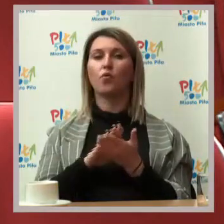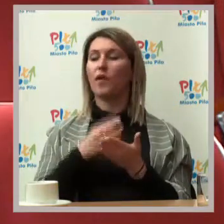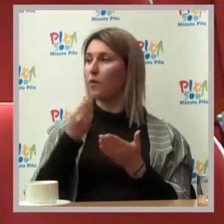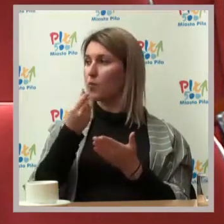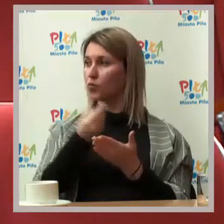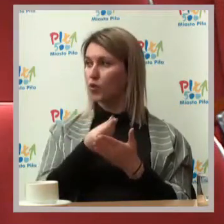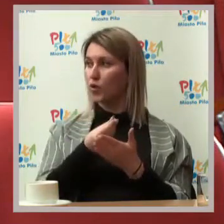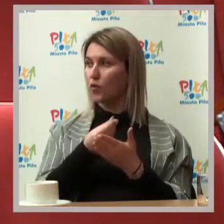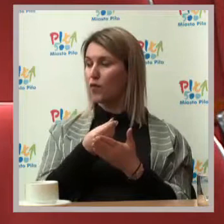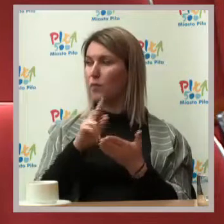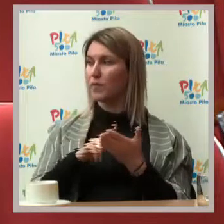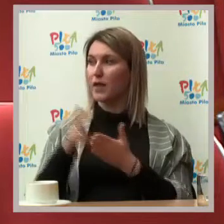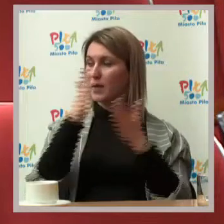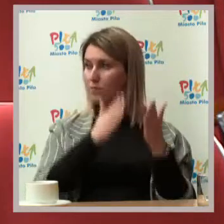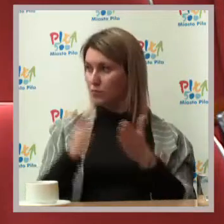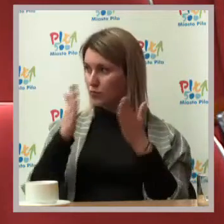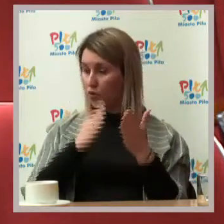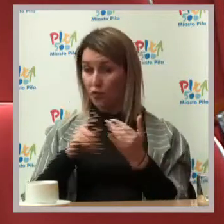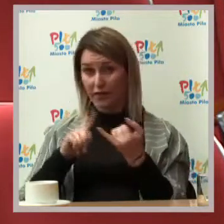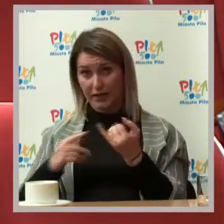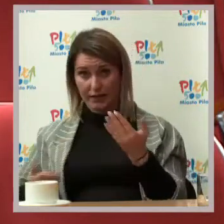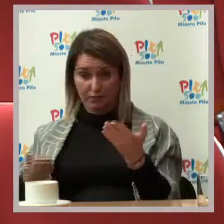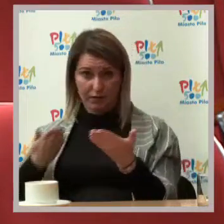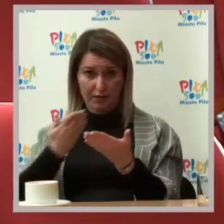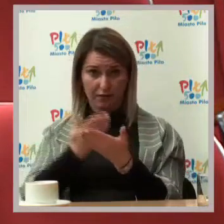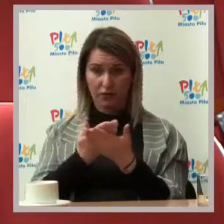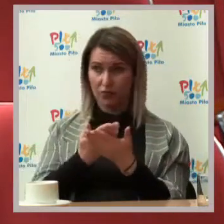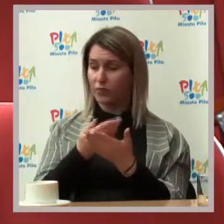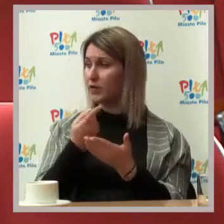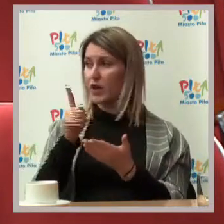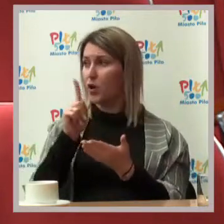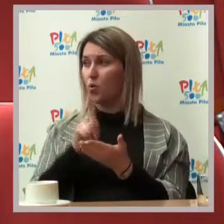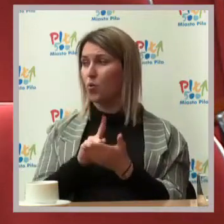na etapie przygotowania i składania wniosków do inwestycji nie udało się